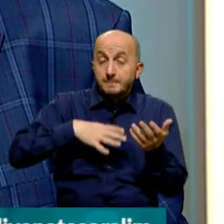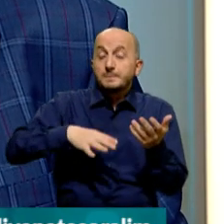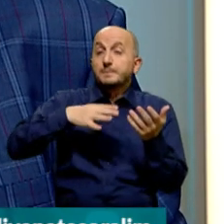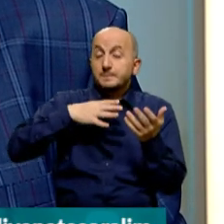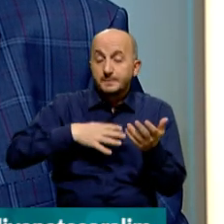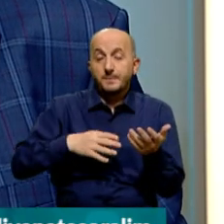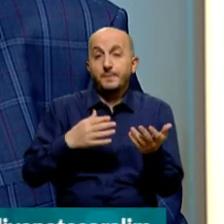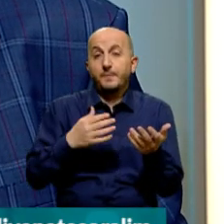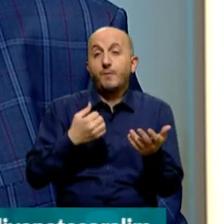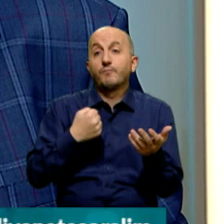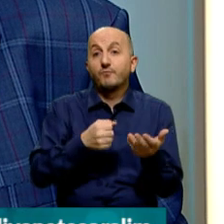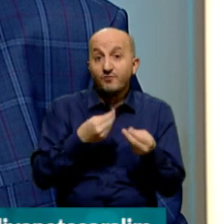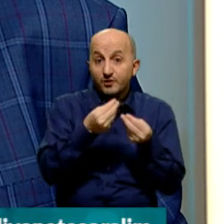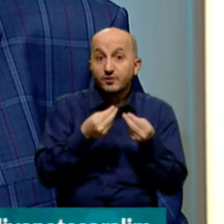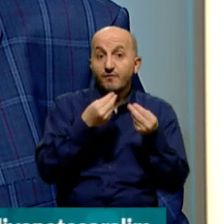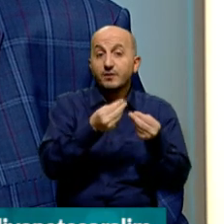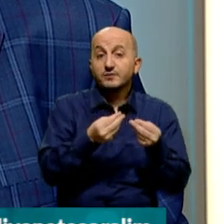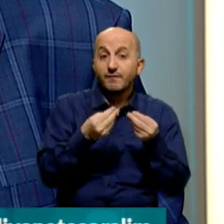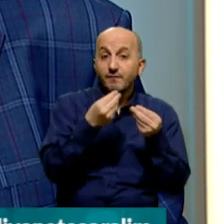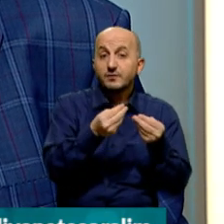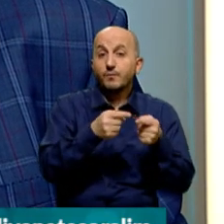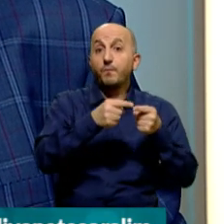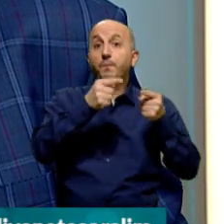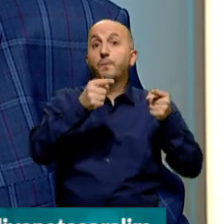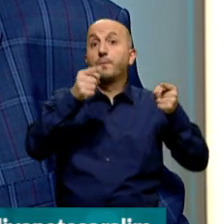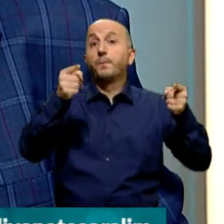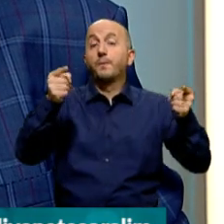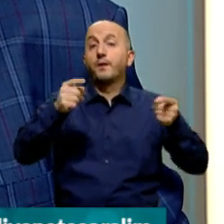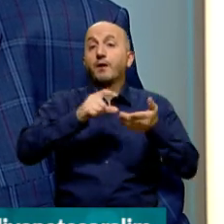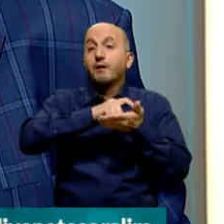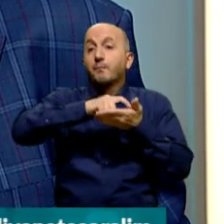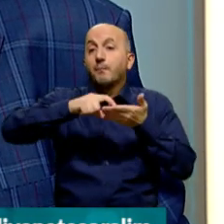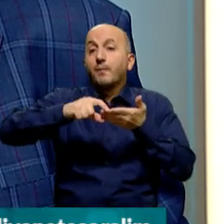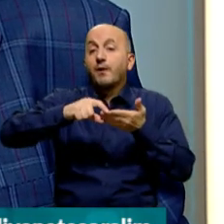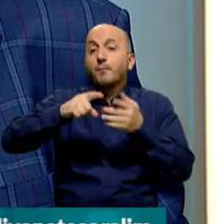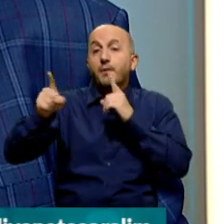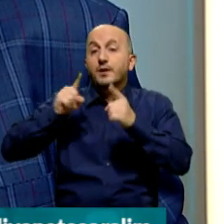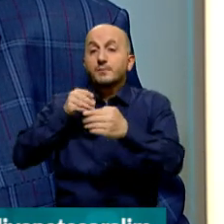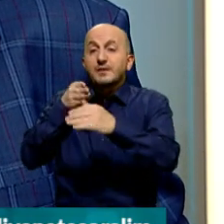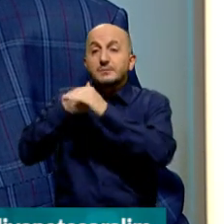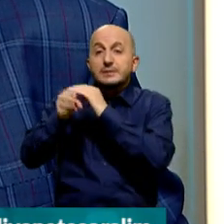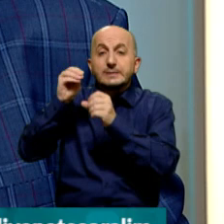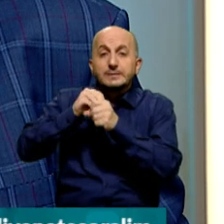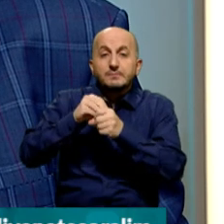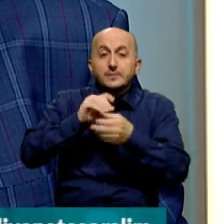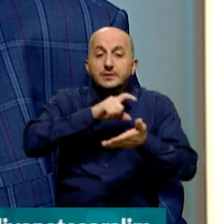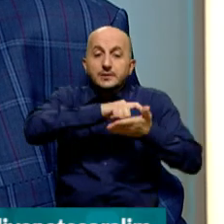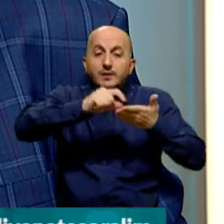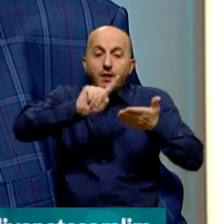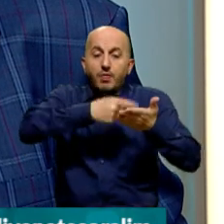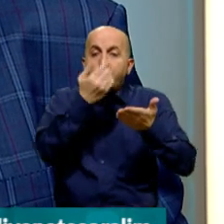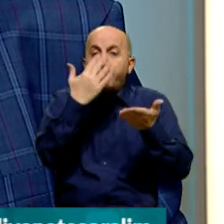İstemiş. Vereceğim oyalıyor. Elinde de bir senedi yok. Mahkemeye gitmesi için bir senet vesairesi de yok